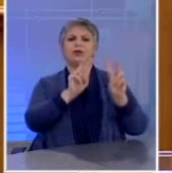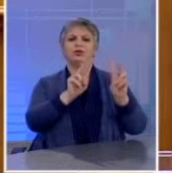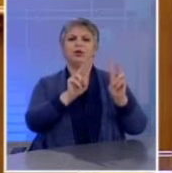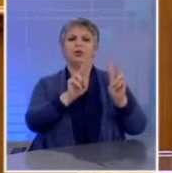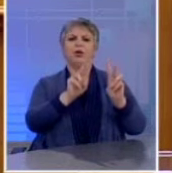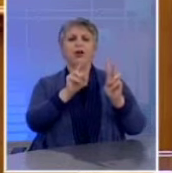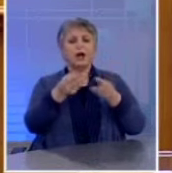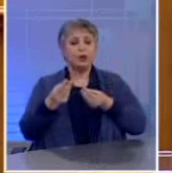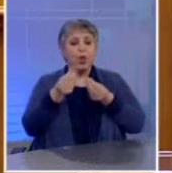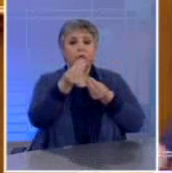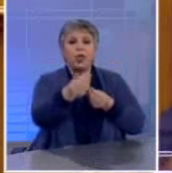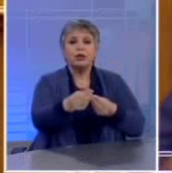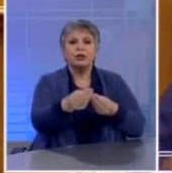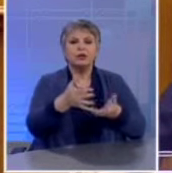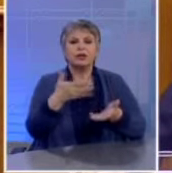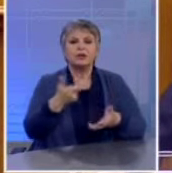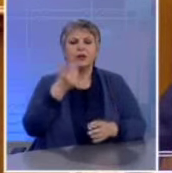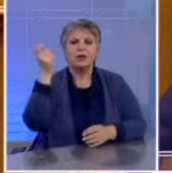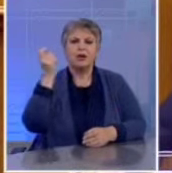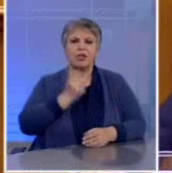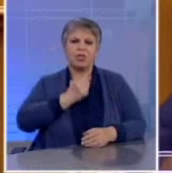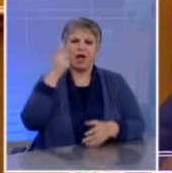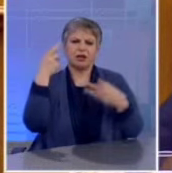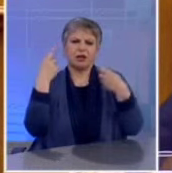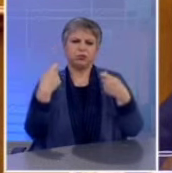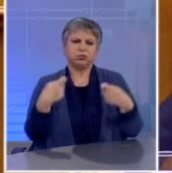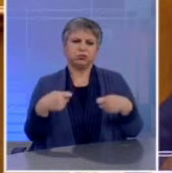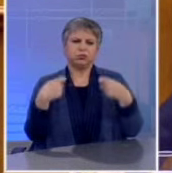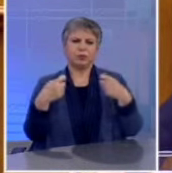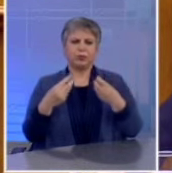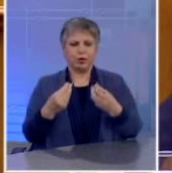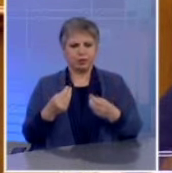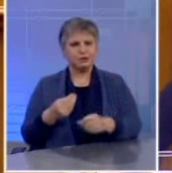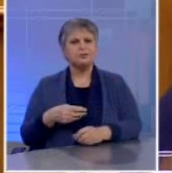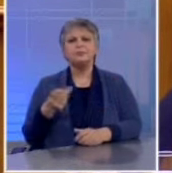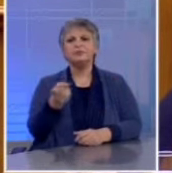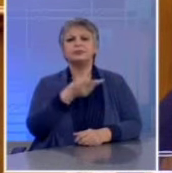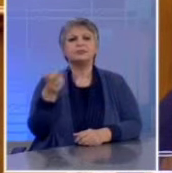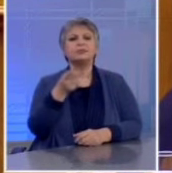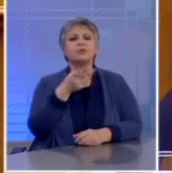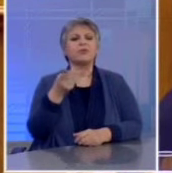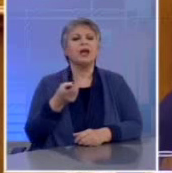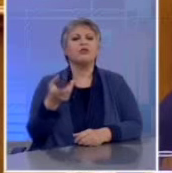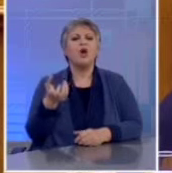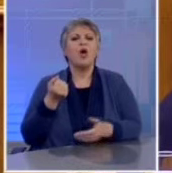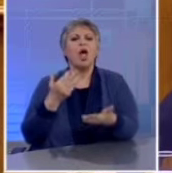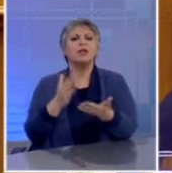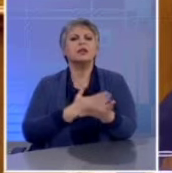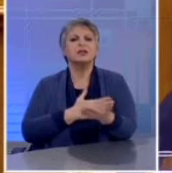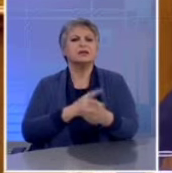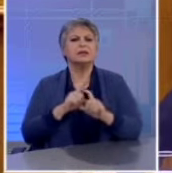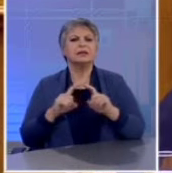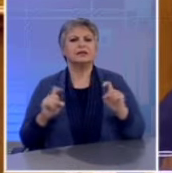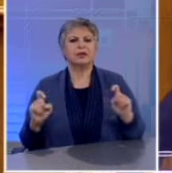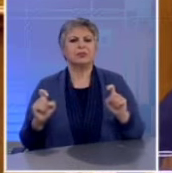Και τα δύο κόμματα αυτά, ξέρετε τι είχαν βάλει ως εγγυήσεις για τα δάνεια αυτά?